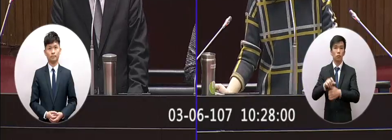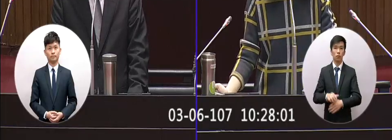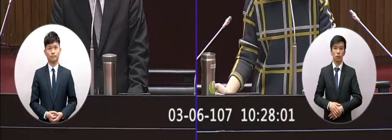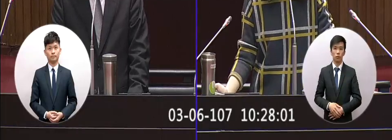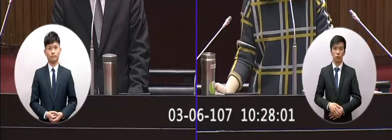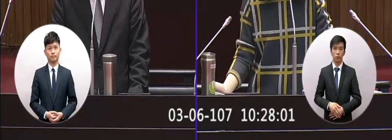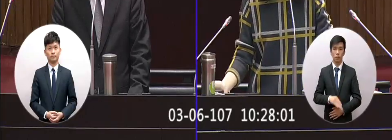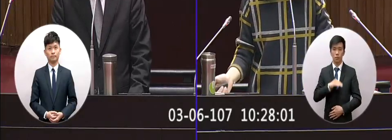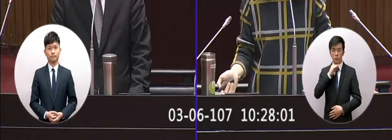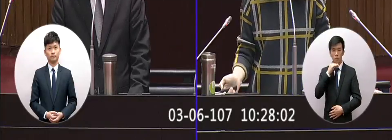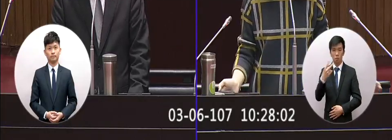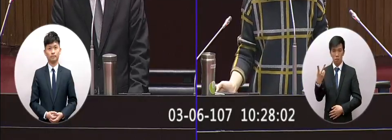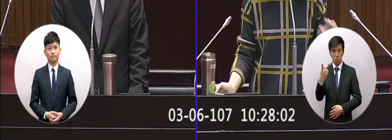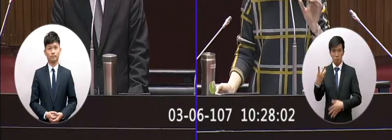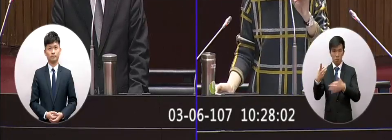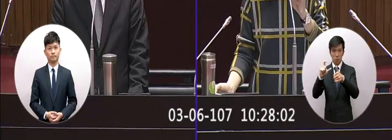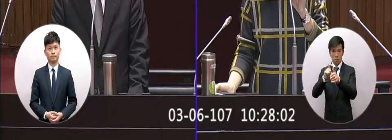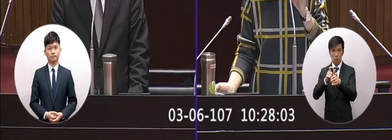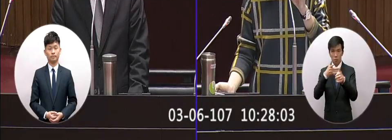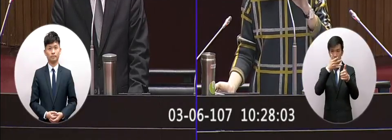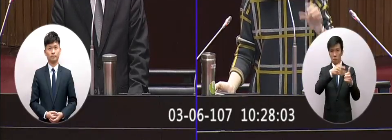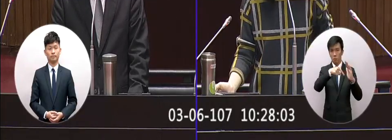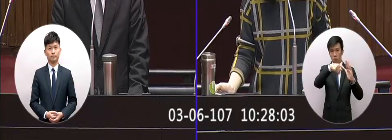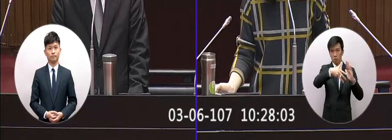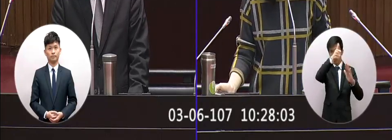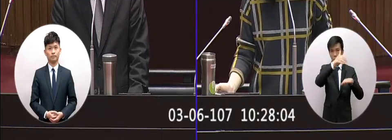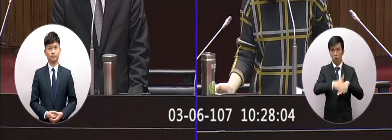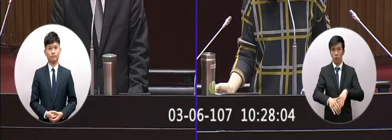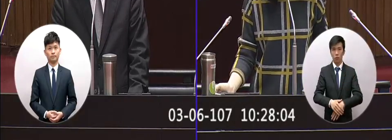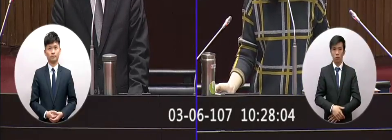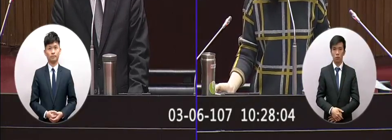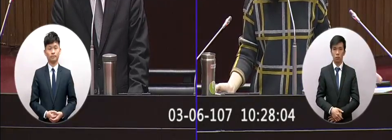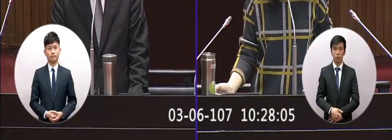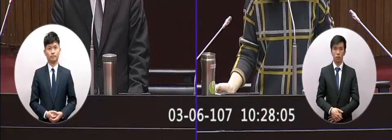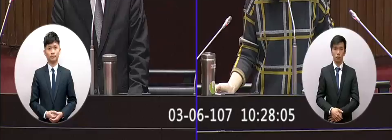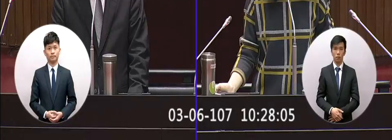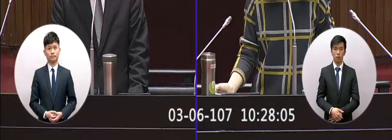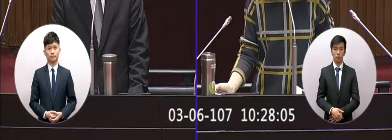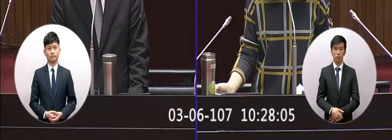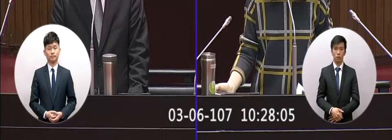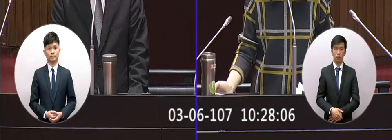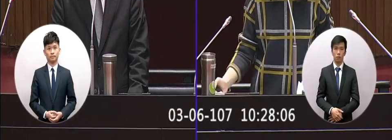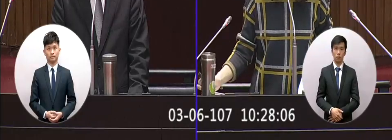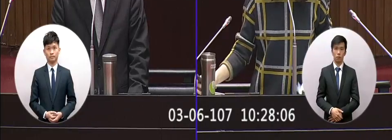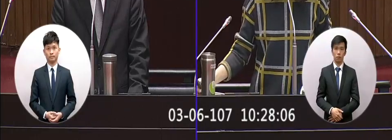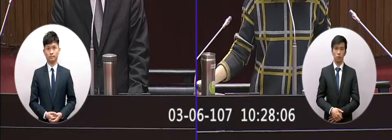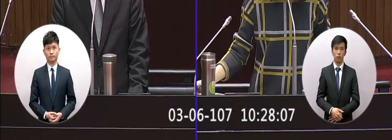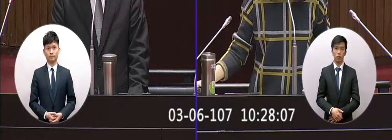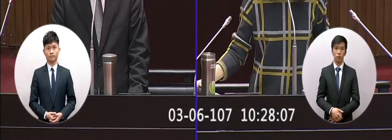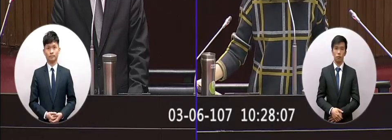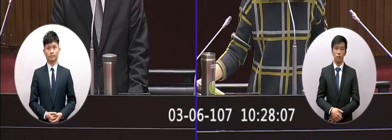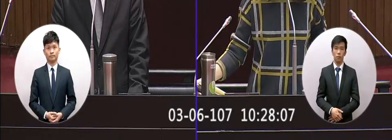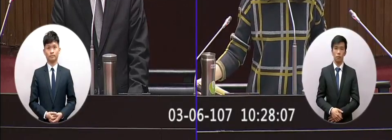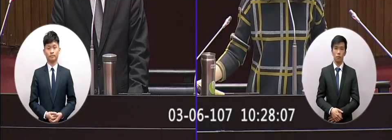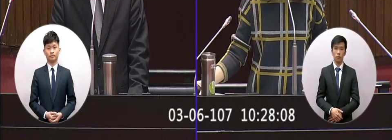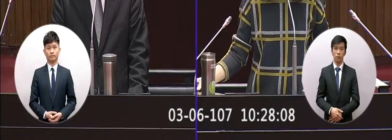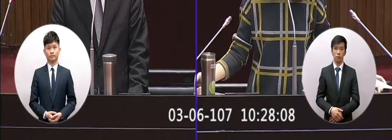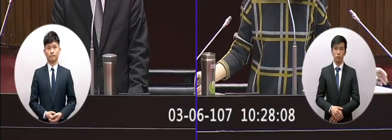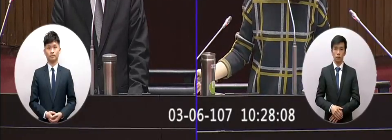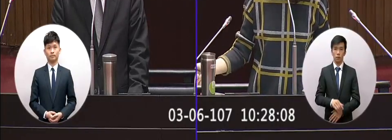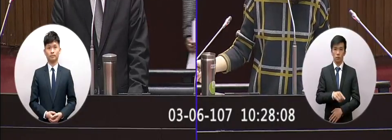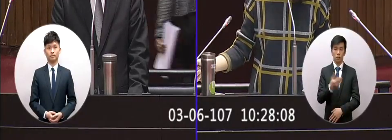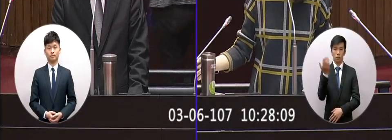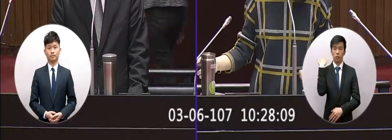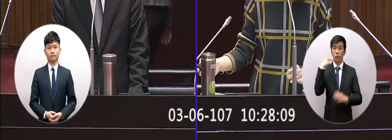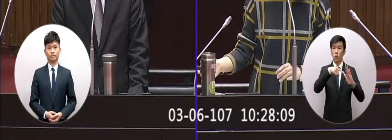来询问一下院长。来，首先我先来问一下在院长你的口头报